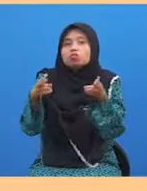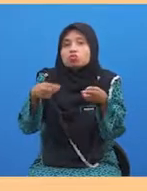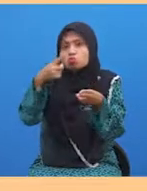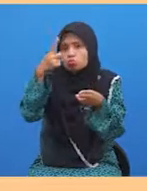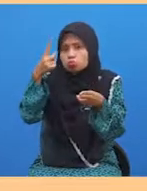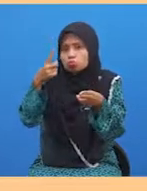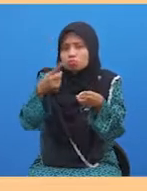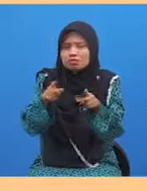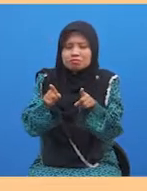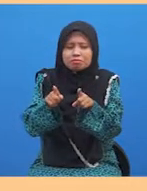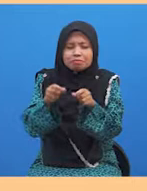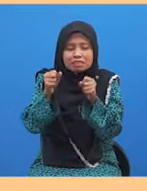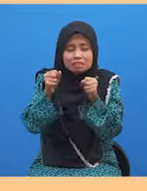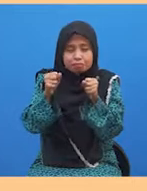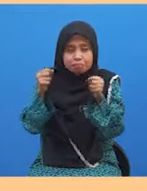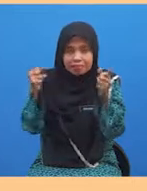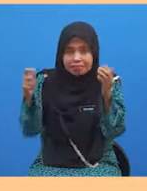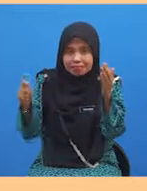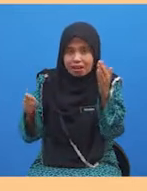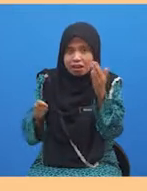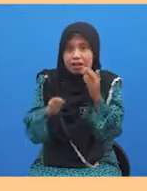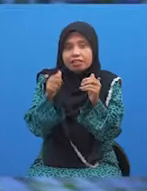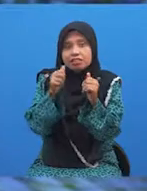mempertahankan kedaulatan tanah air.